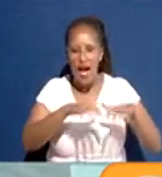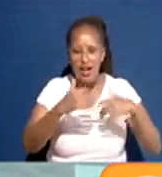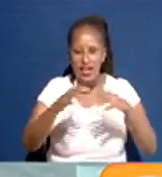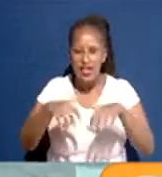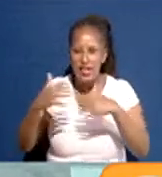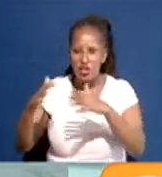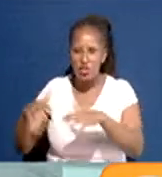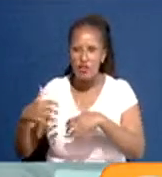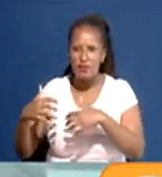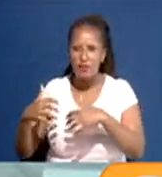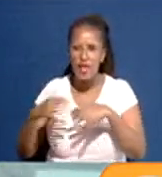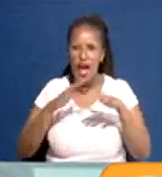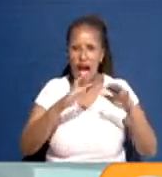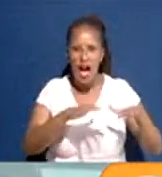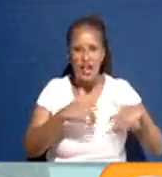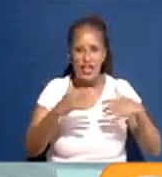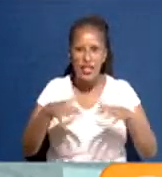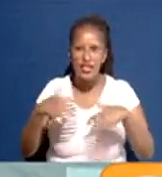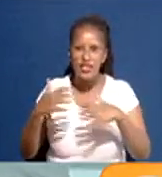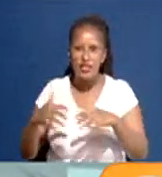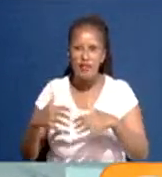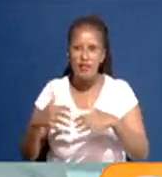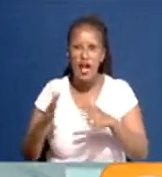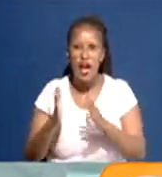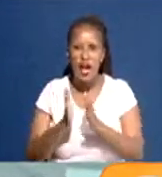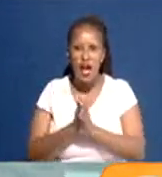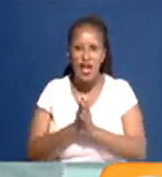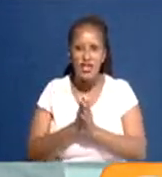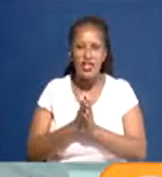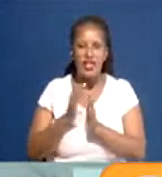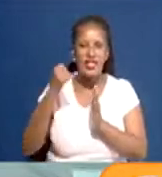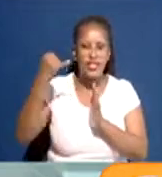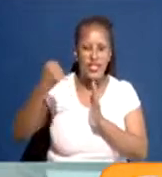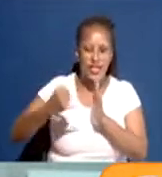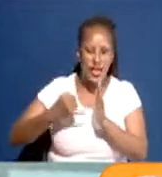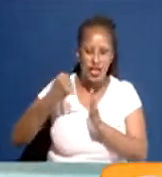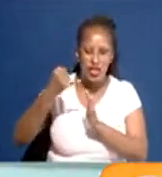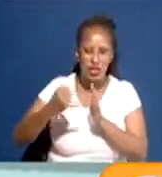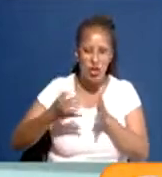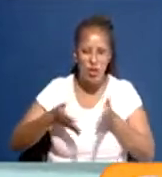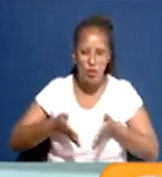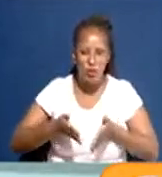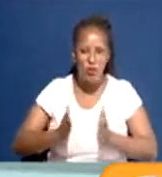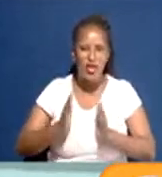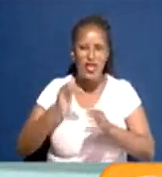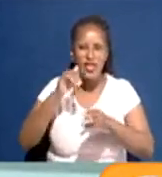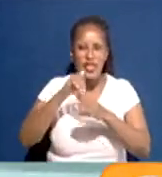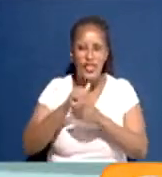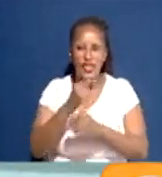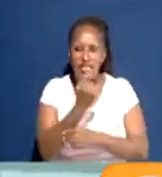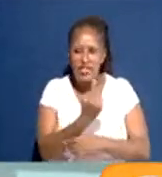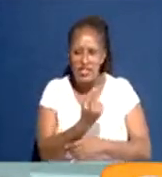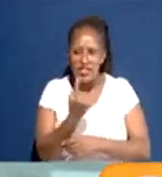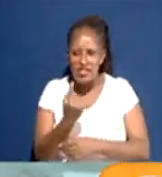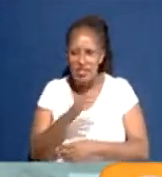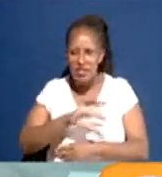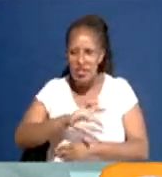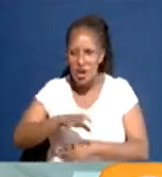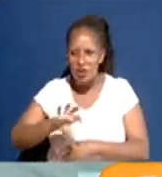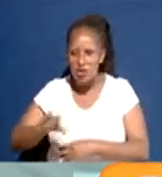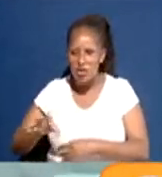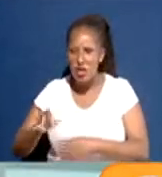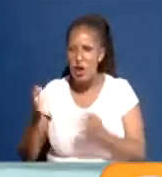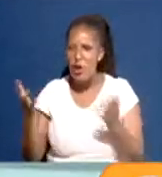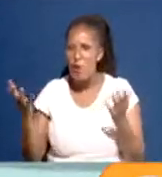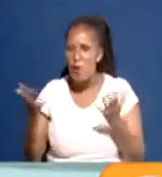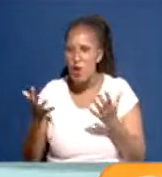agricultural aggregation and industrial parks in every county, where